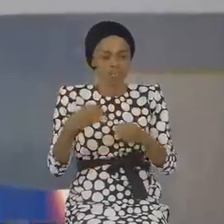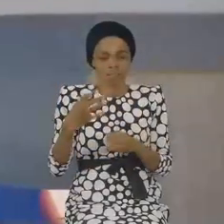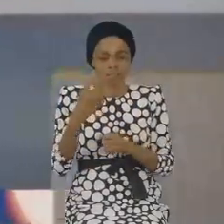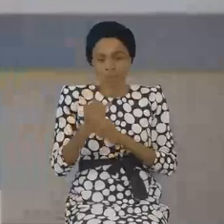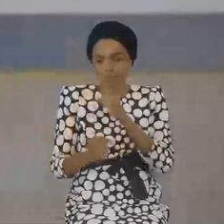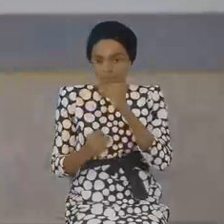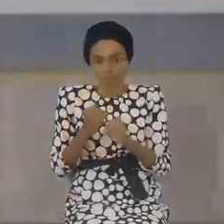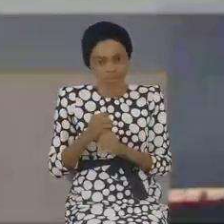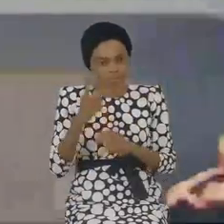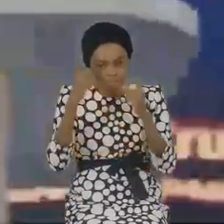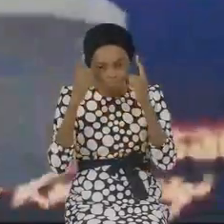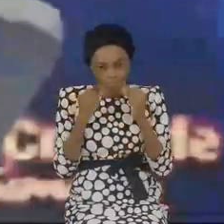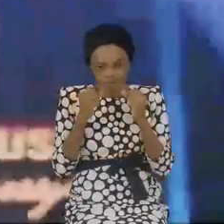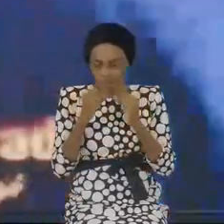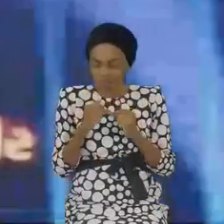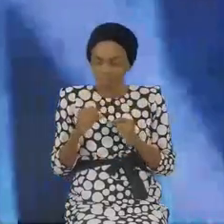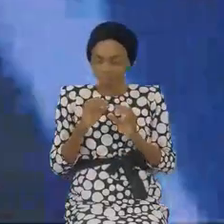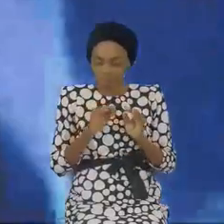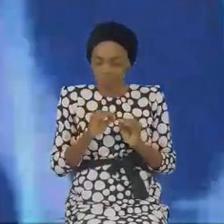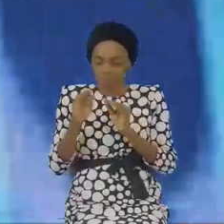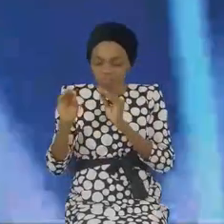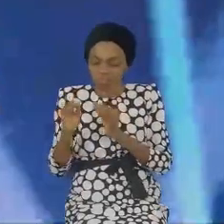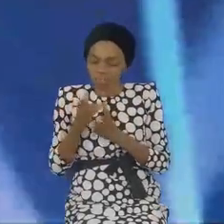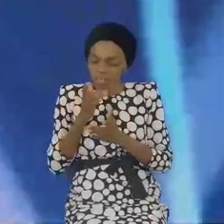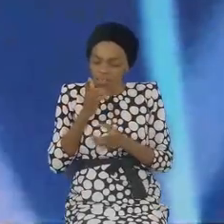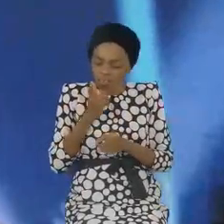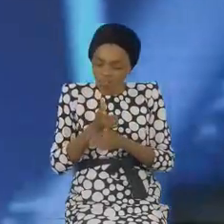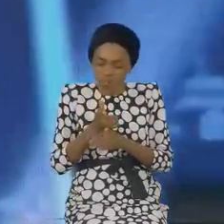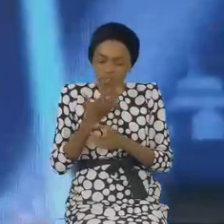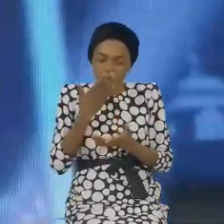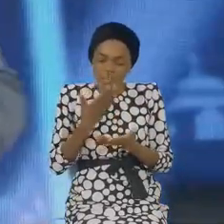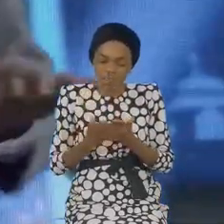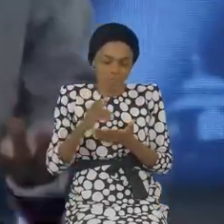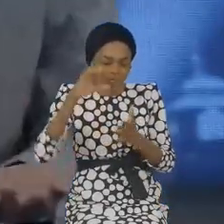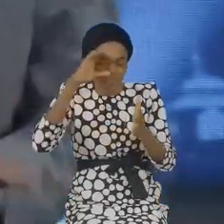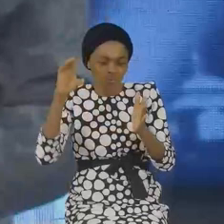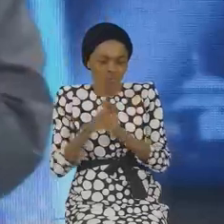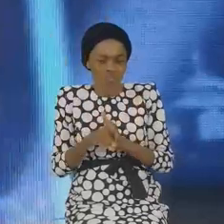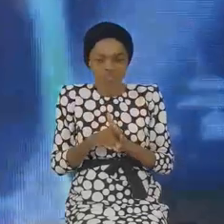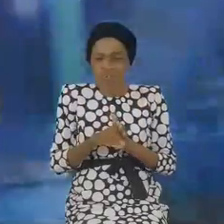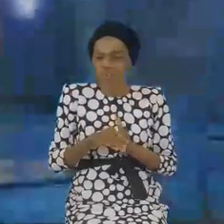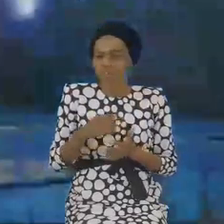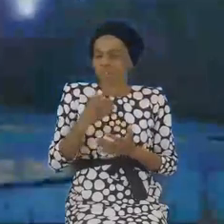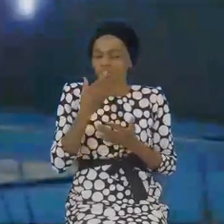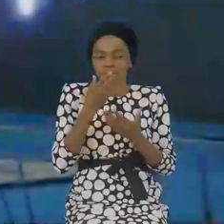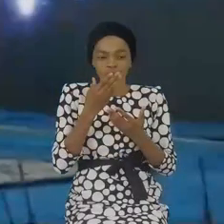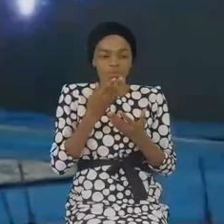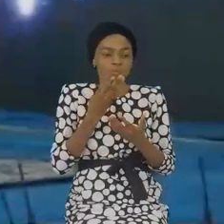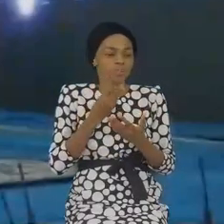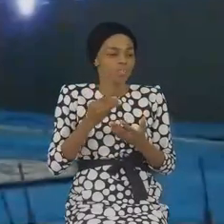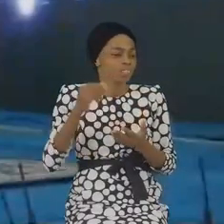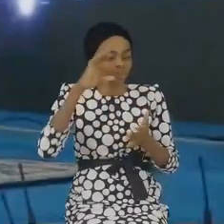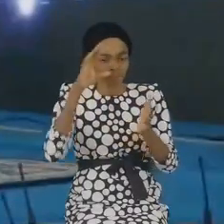Moïse a dépeint une image parfaite, une bonne image, une image désirable devant le